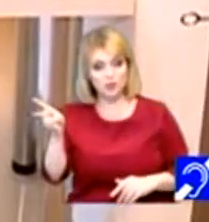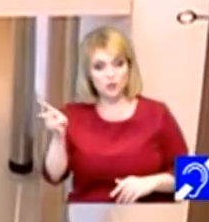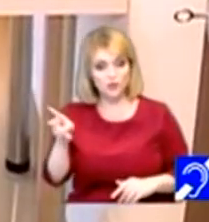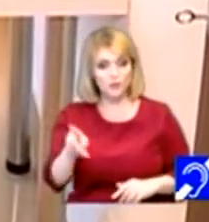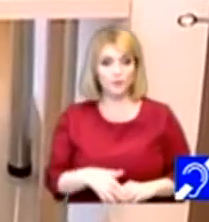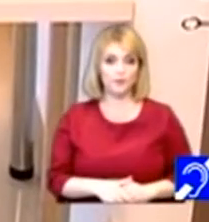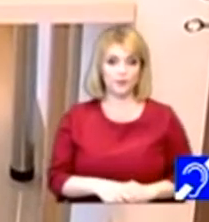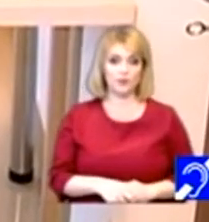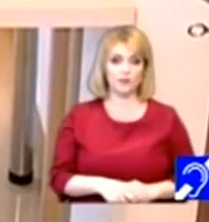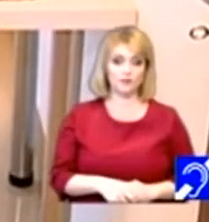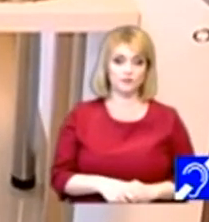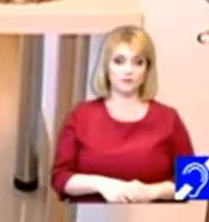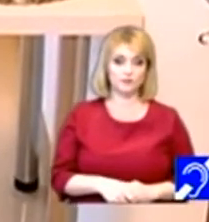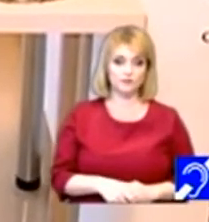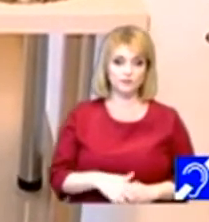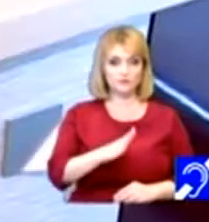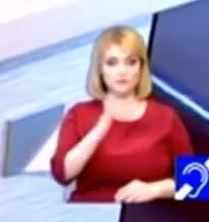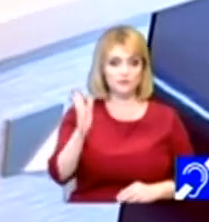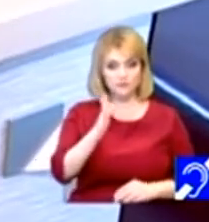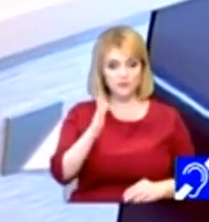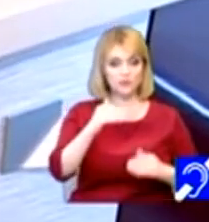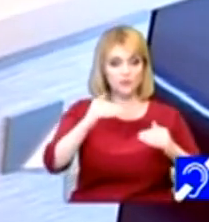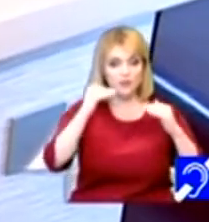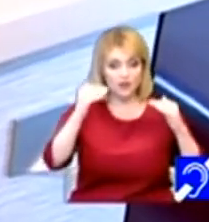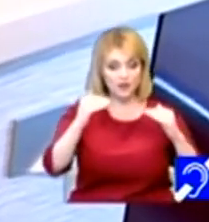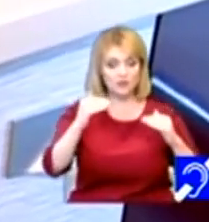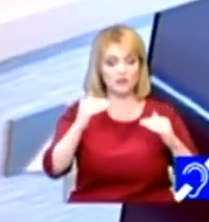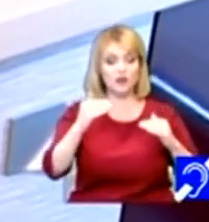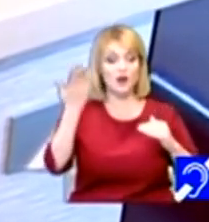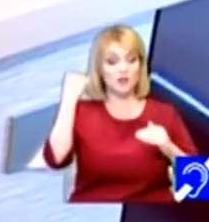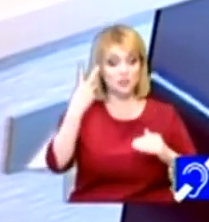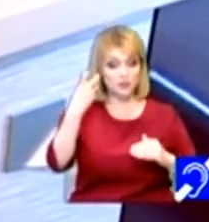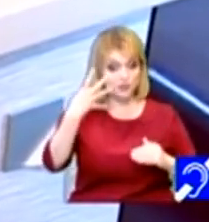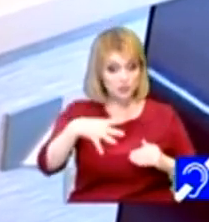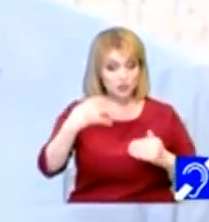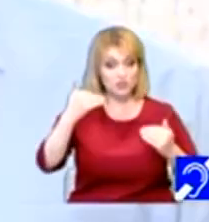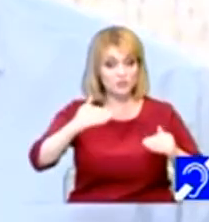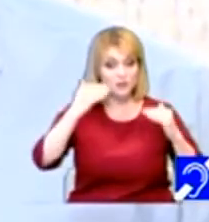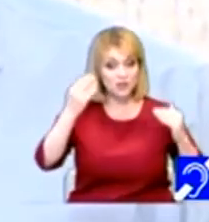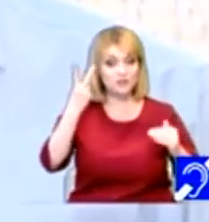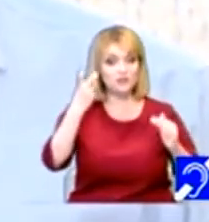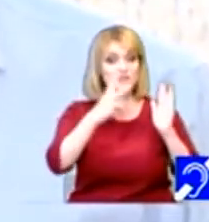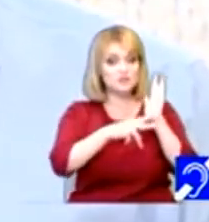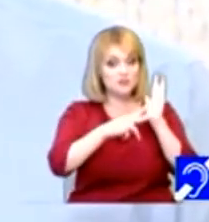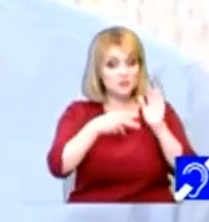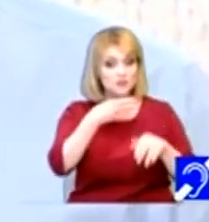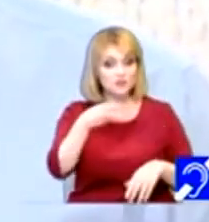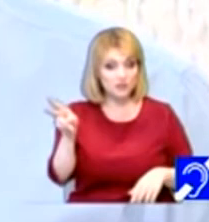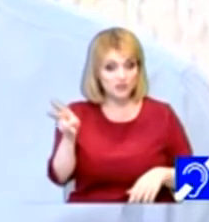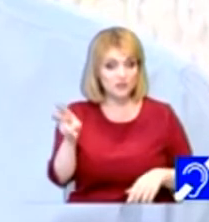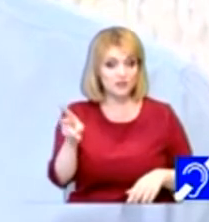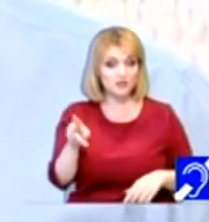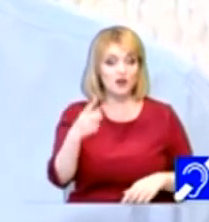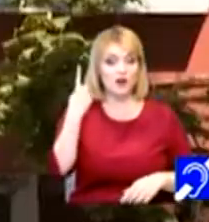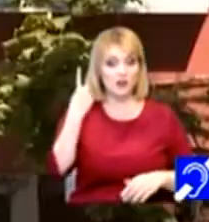o medie în jur la 275 de euro. Iar două camere oriunde între 300 și 600, poate chiar și mai mult